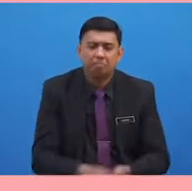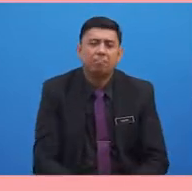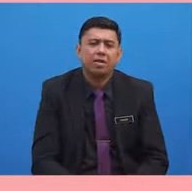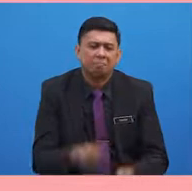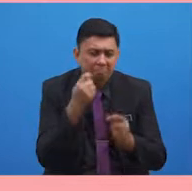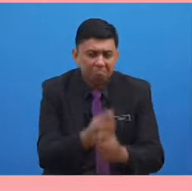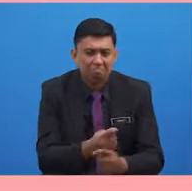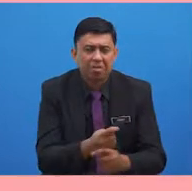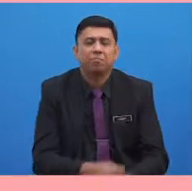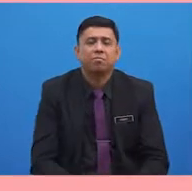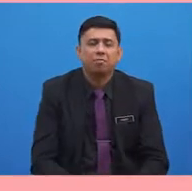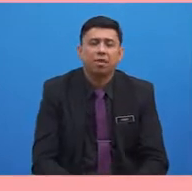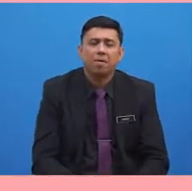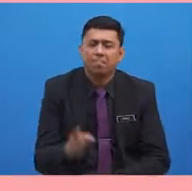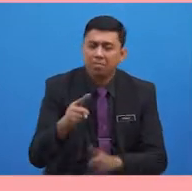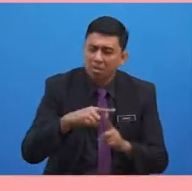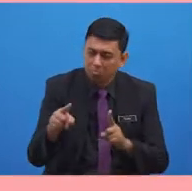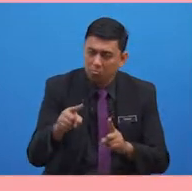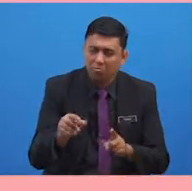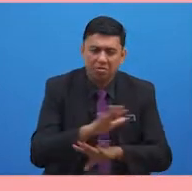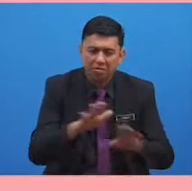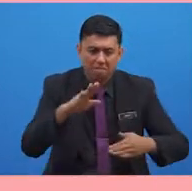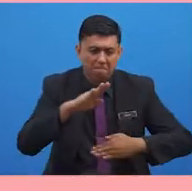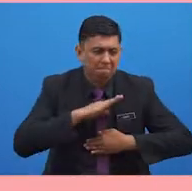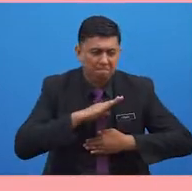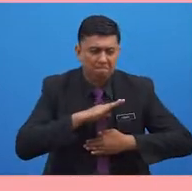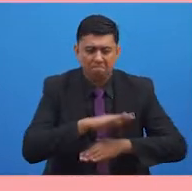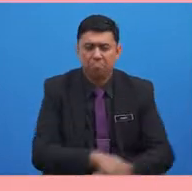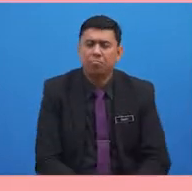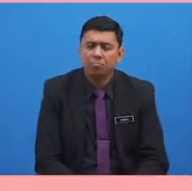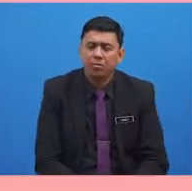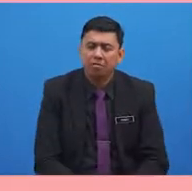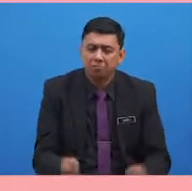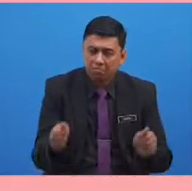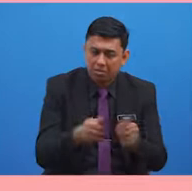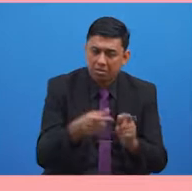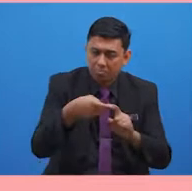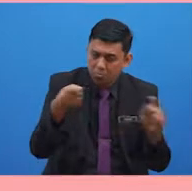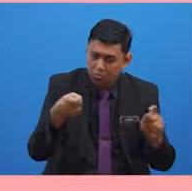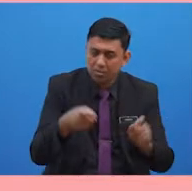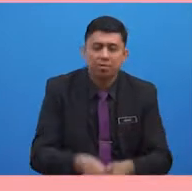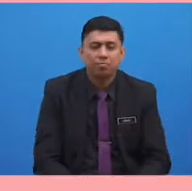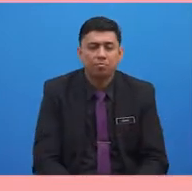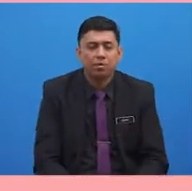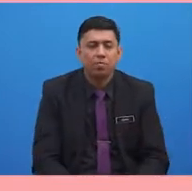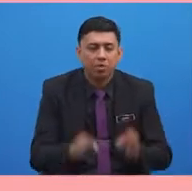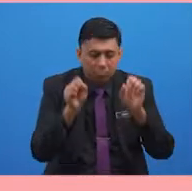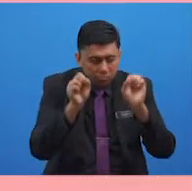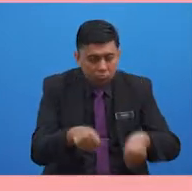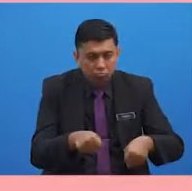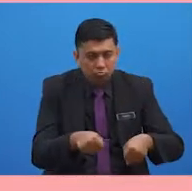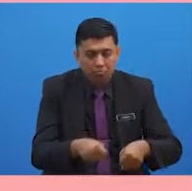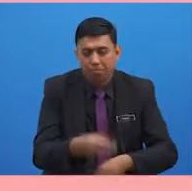muktamad. Namun, mana-mana pihak yang tidak berpuas hati dengan keputusan pilihan raya